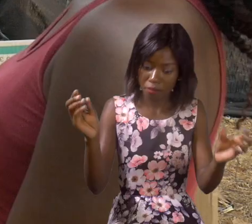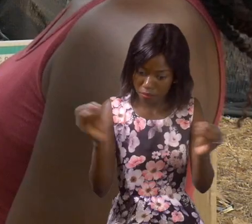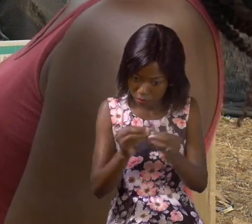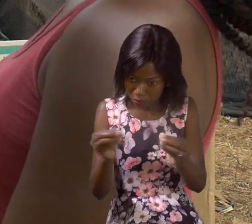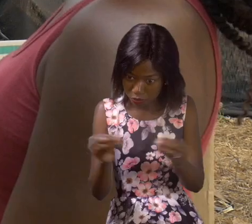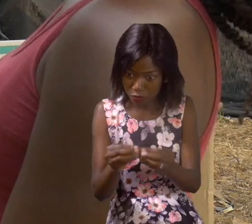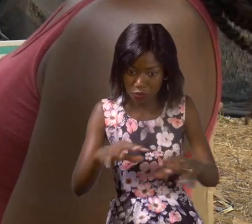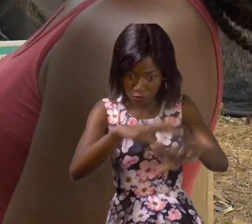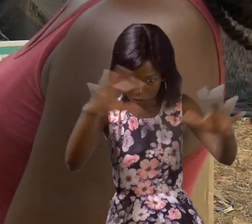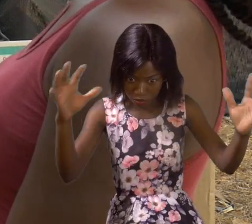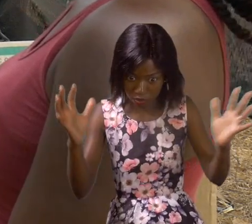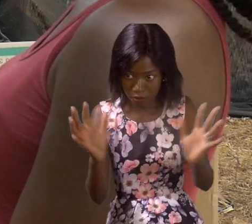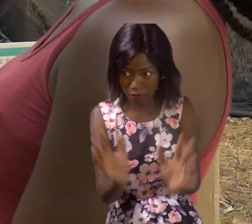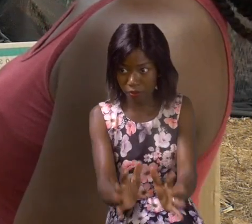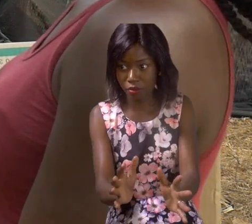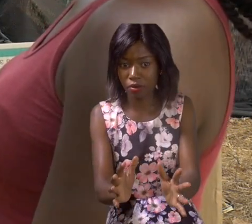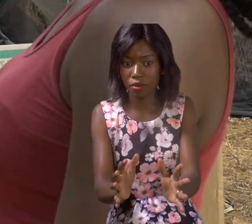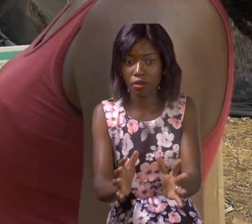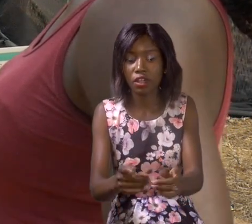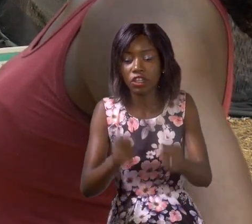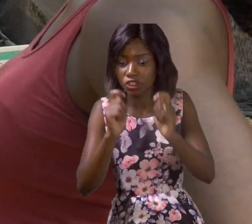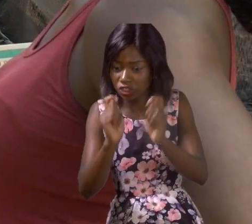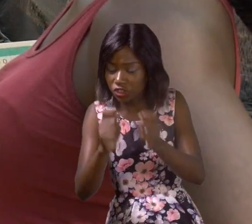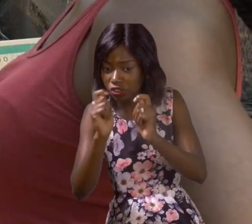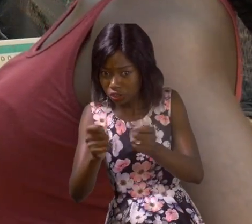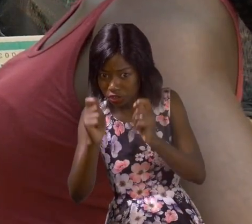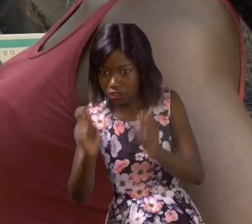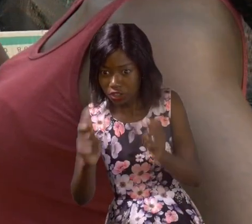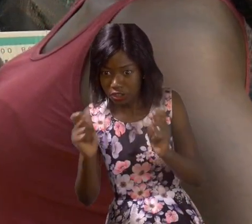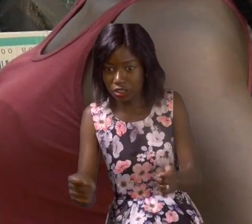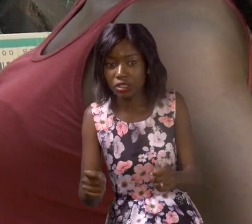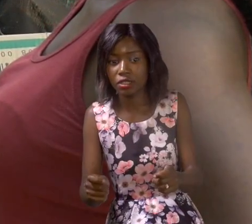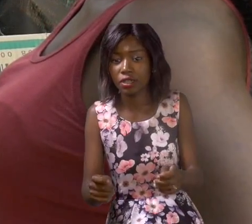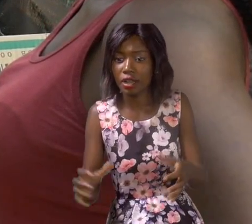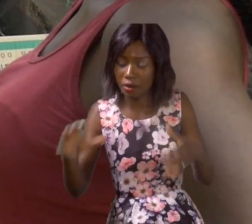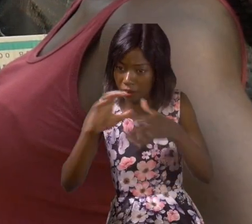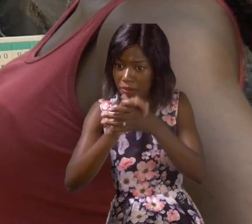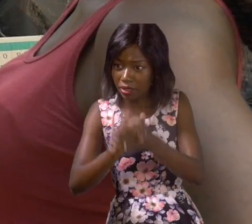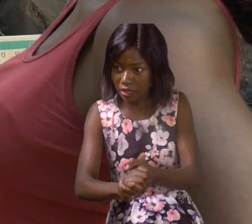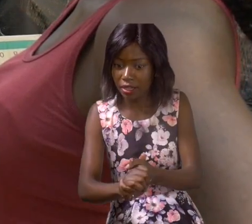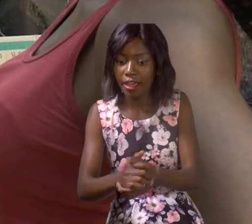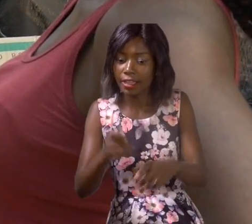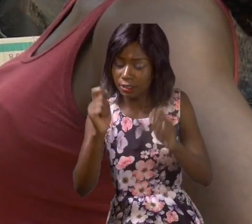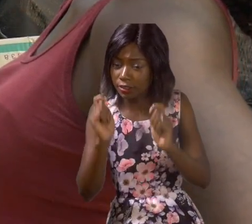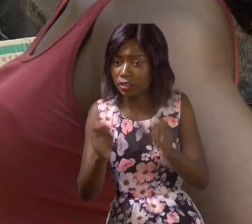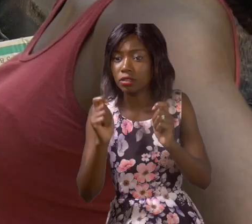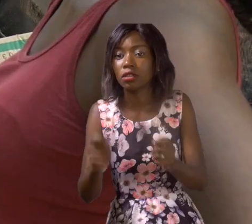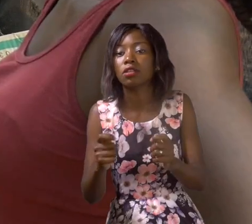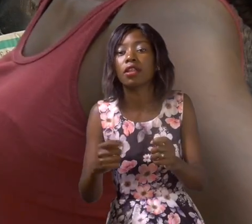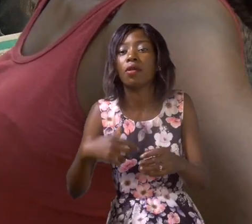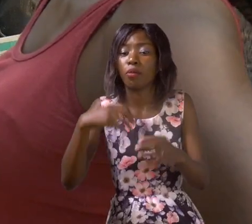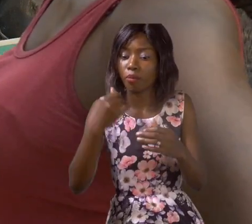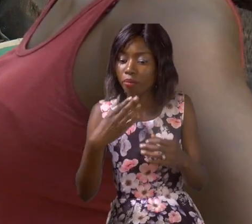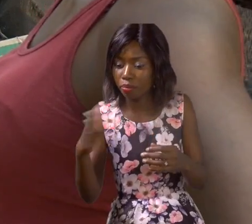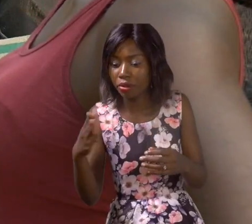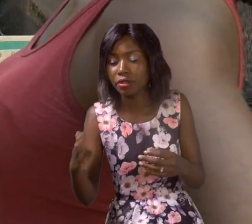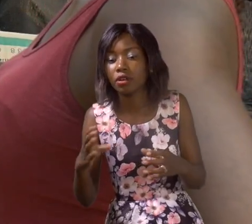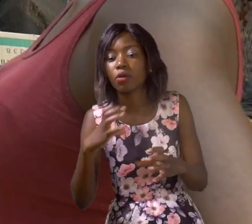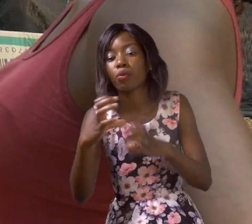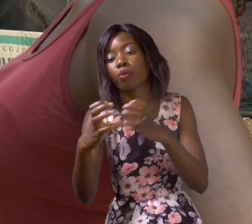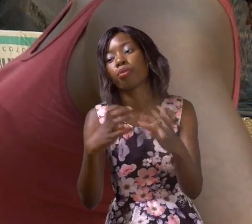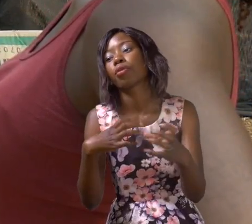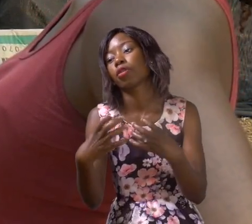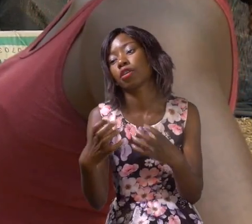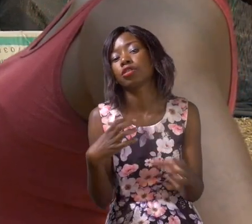ipapo. Togadziswe tese tiri ipapo tese. Pa black paper tutora tese. Ikanga mutese munhu wese ari kudzidza pa black paper tiri